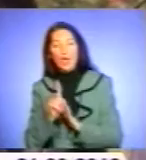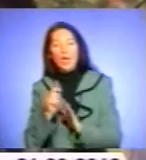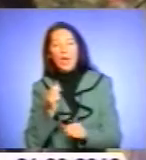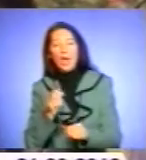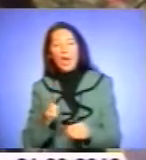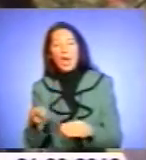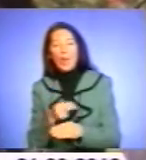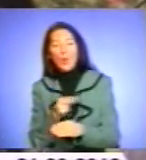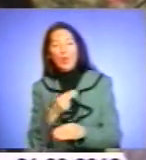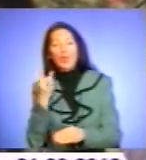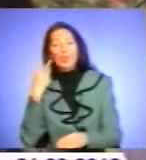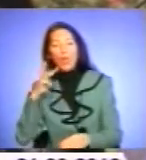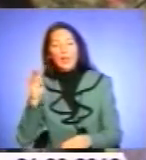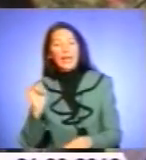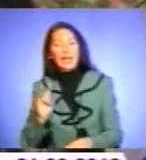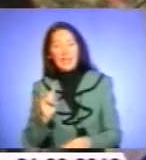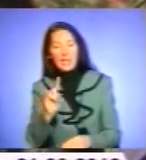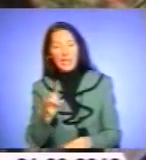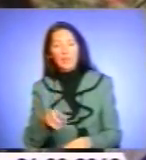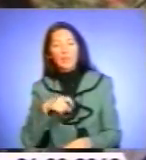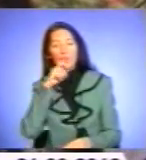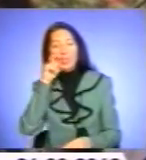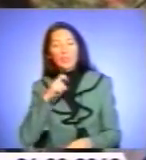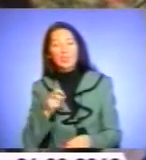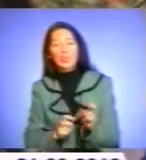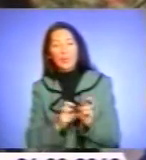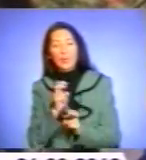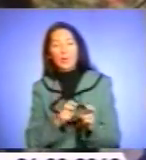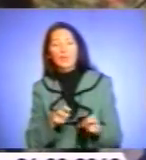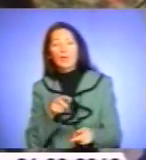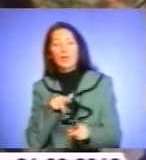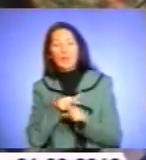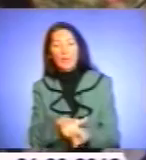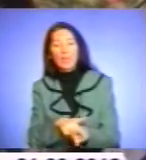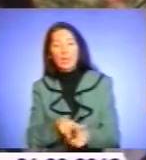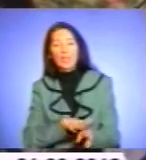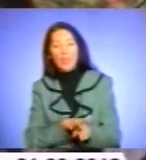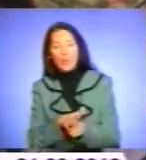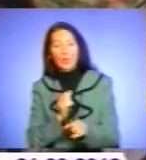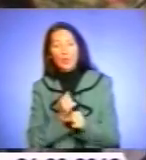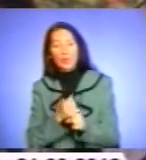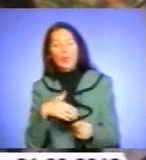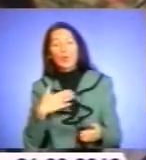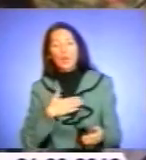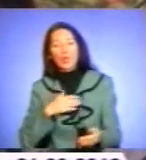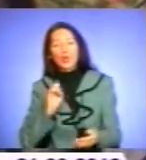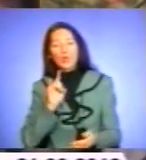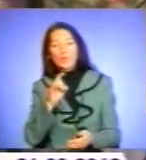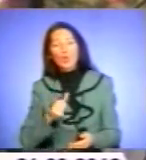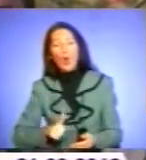літаків. Вітчизняні підприємства завантажені на повну, і ми зробимо нашу авіацію гордістю